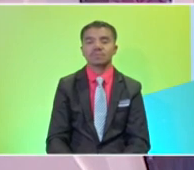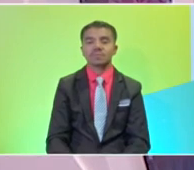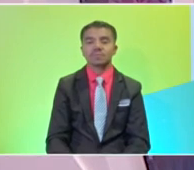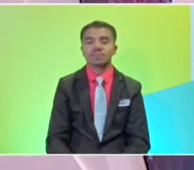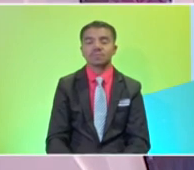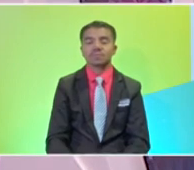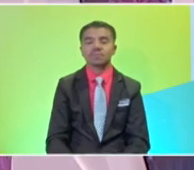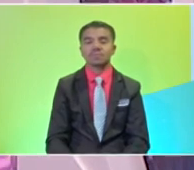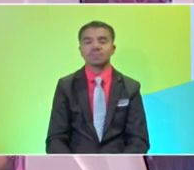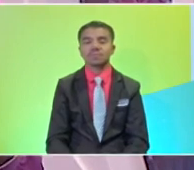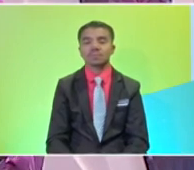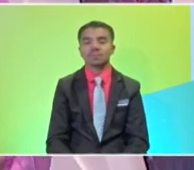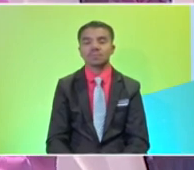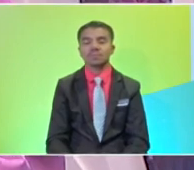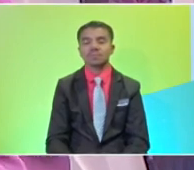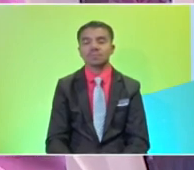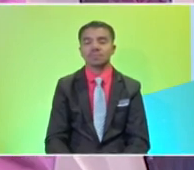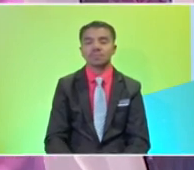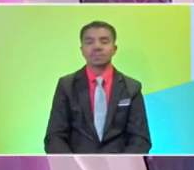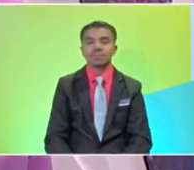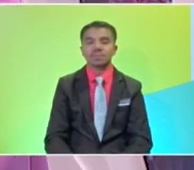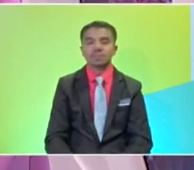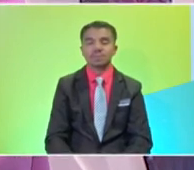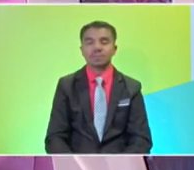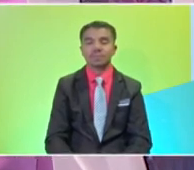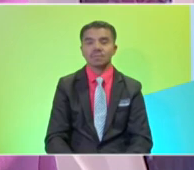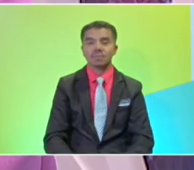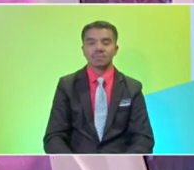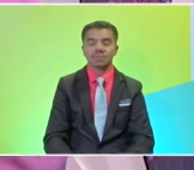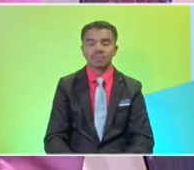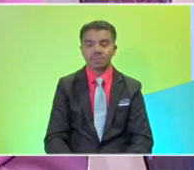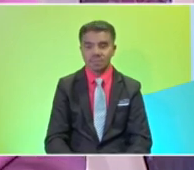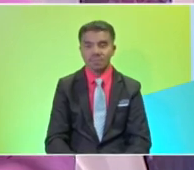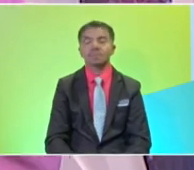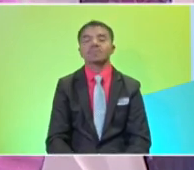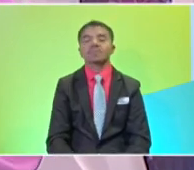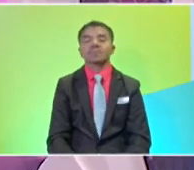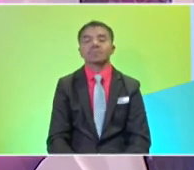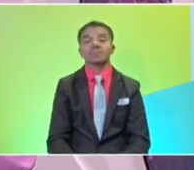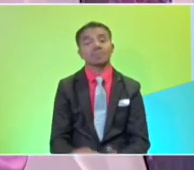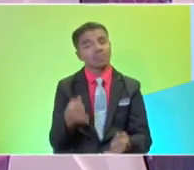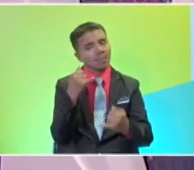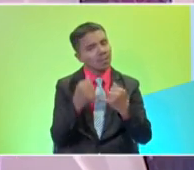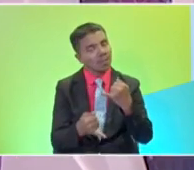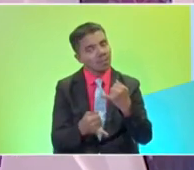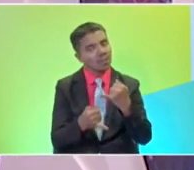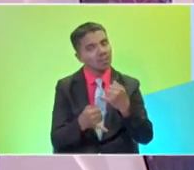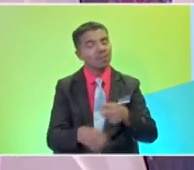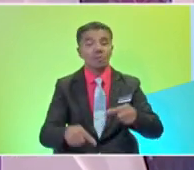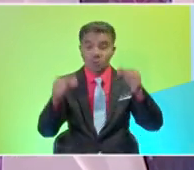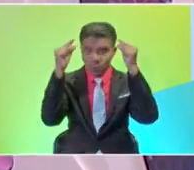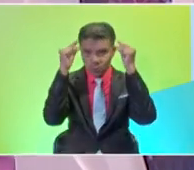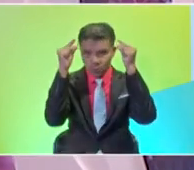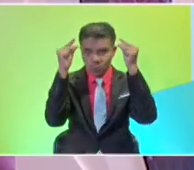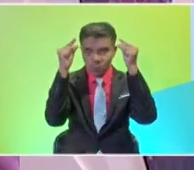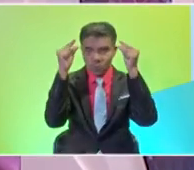bebasan guru bebas untukat apa saja pelaporan akh seali Nak Tak nak guru-uru mestilah